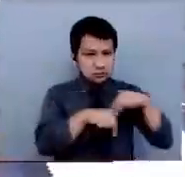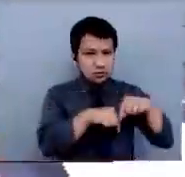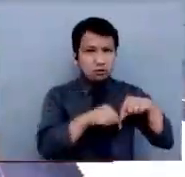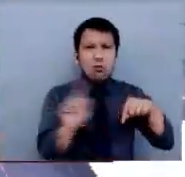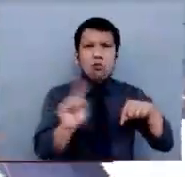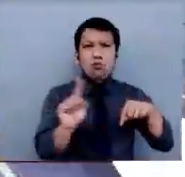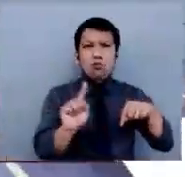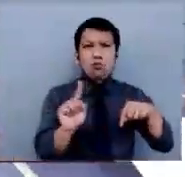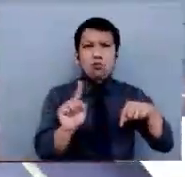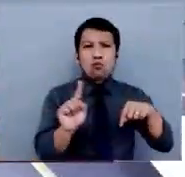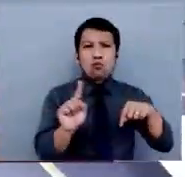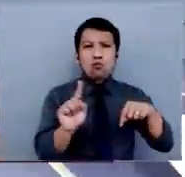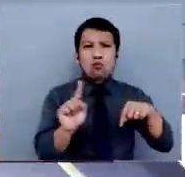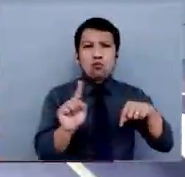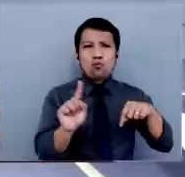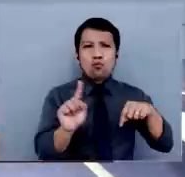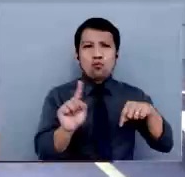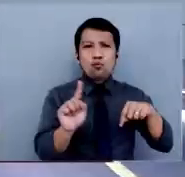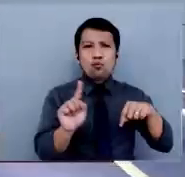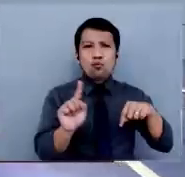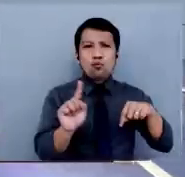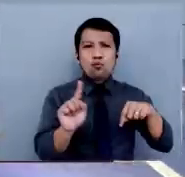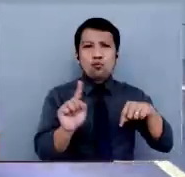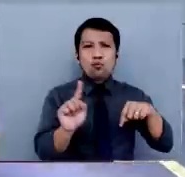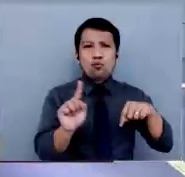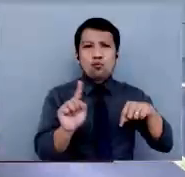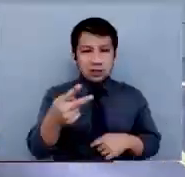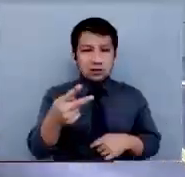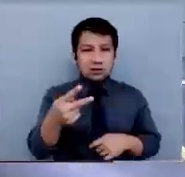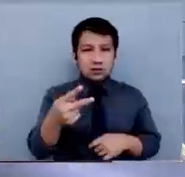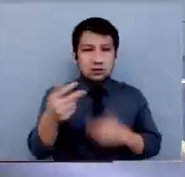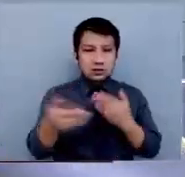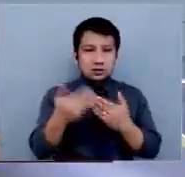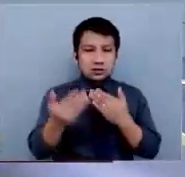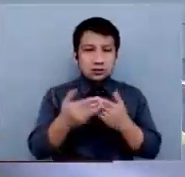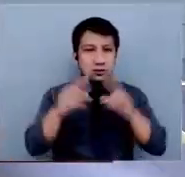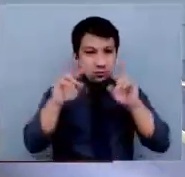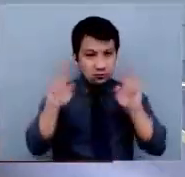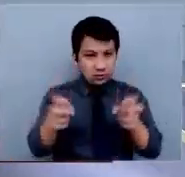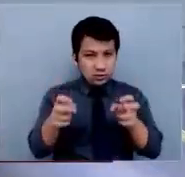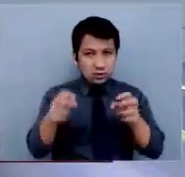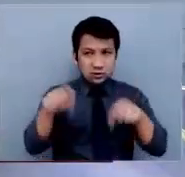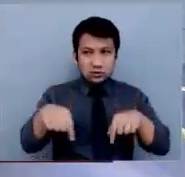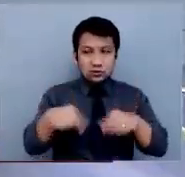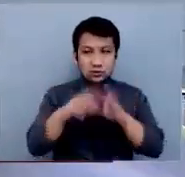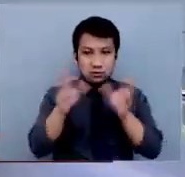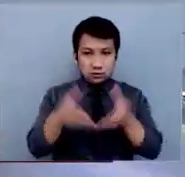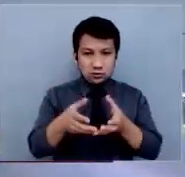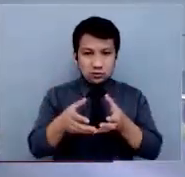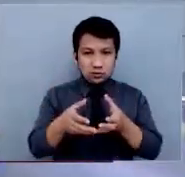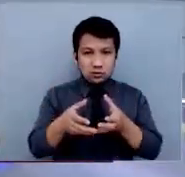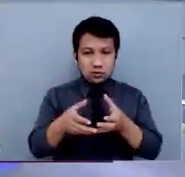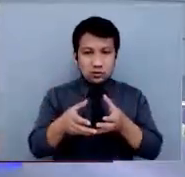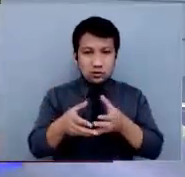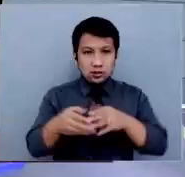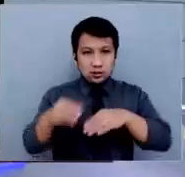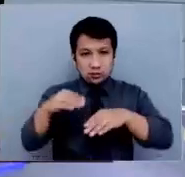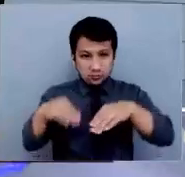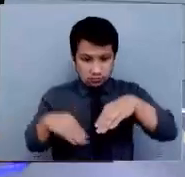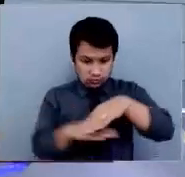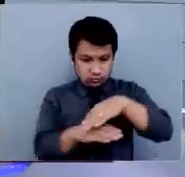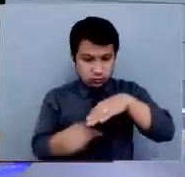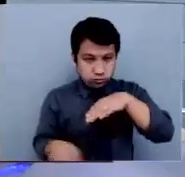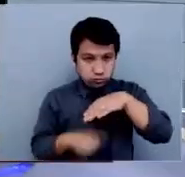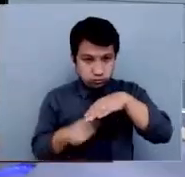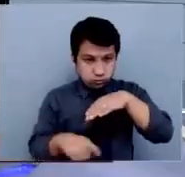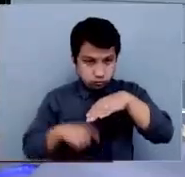itong open pit mining. May dalawang simpleng kategorya ng minaan sa mundo, ang underground mine at ang surface mine,